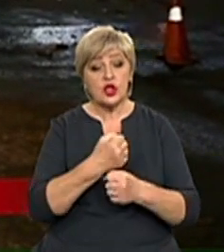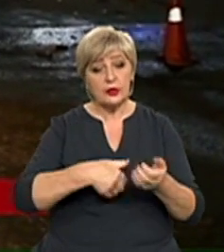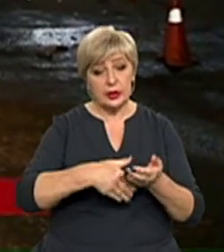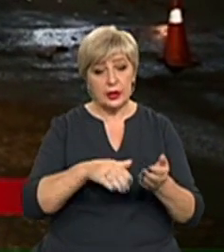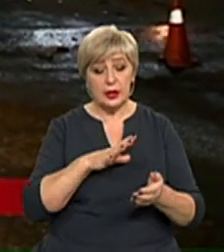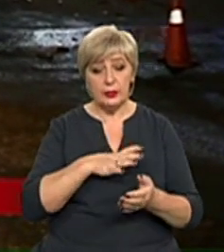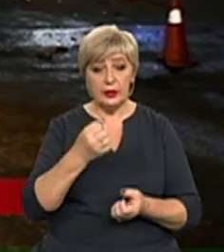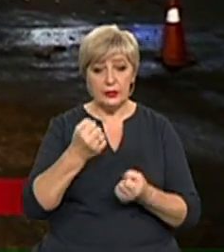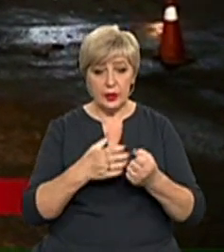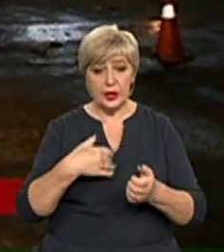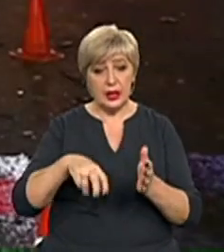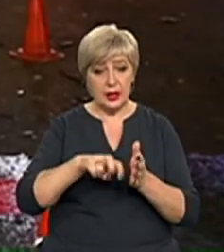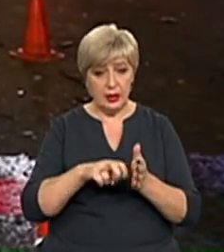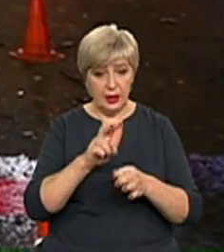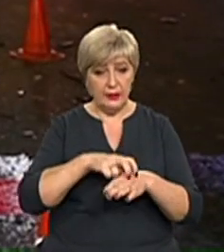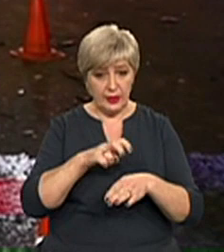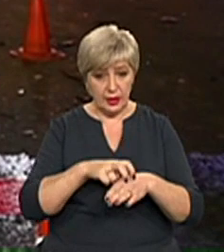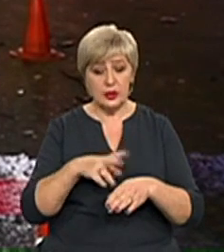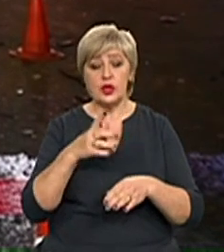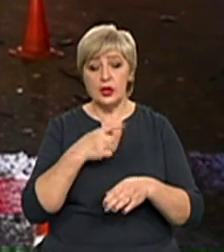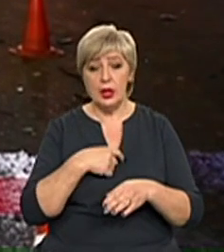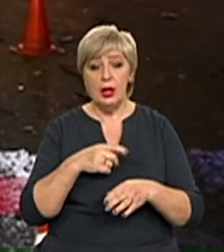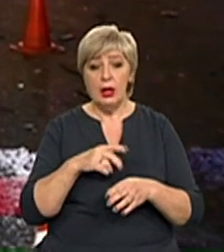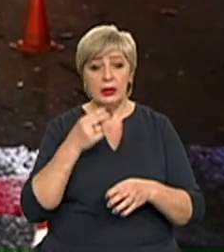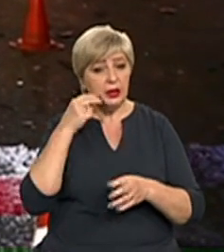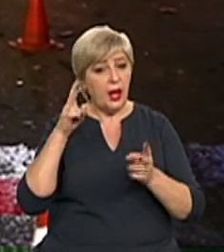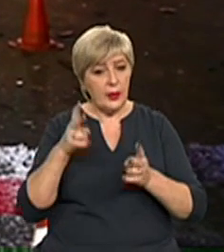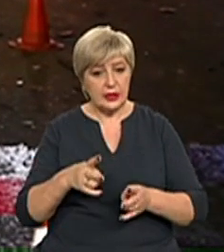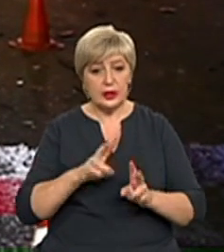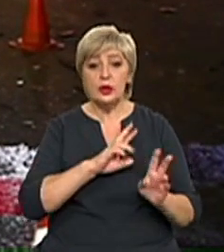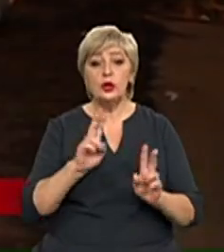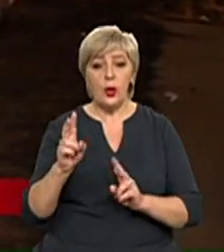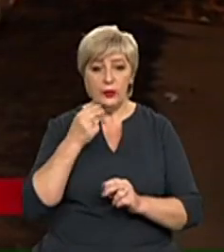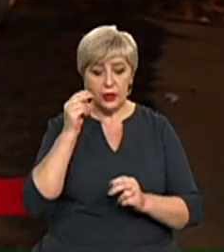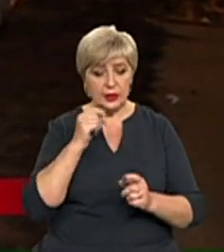медпрацівник. Вони не постраждали. Хто винен у зіткненні, з'ясовує поліція.